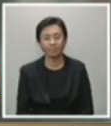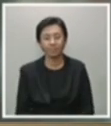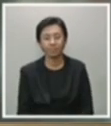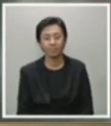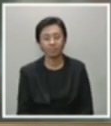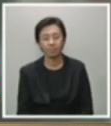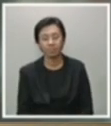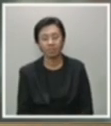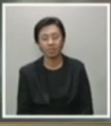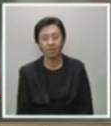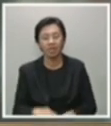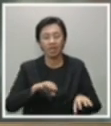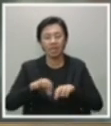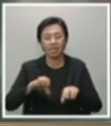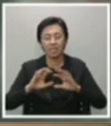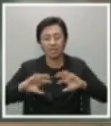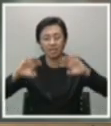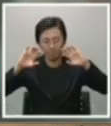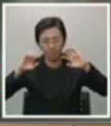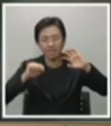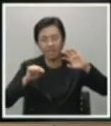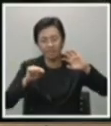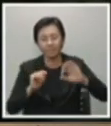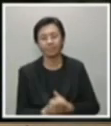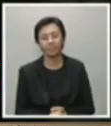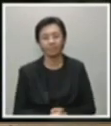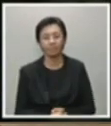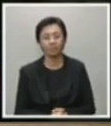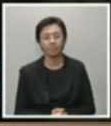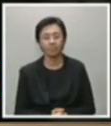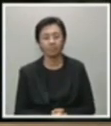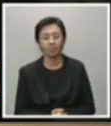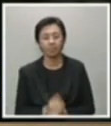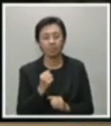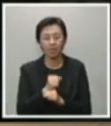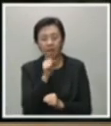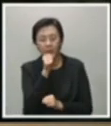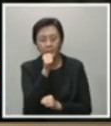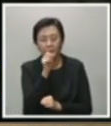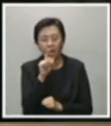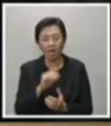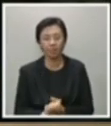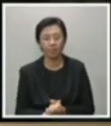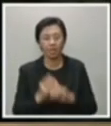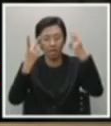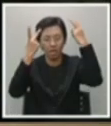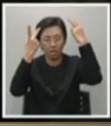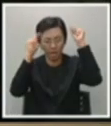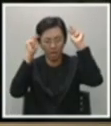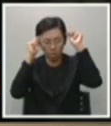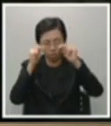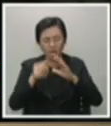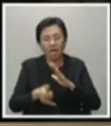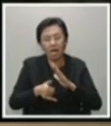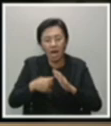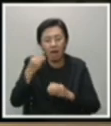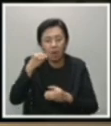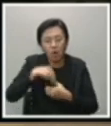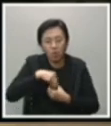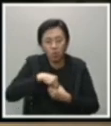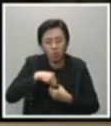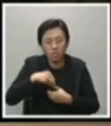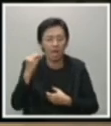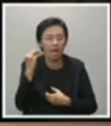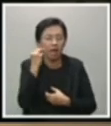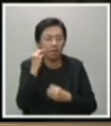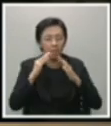ำลังจะตัดตั้งรัฐบาลในบ้านพักนะครับท่านประธานตอนนี้สื่อมวลชนอยู่ นายกรัฐมนตรียังคงเก็บตัวอยู่ภายในบ้